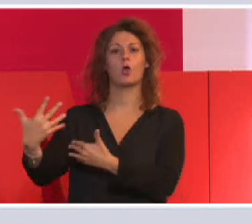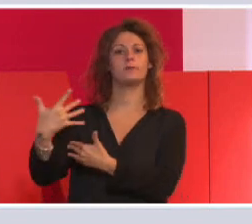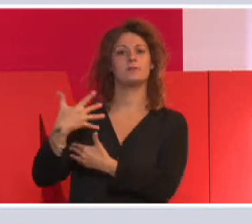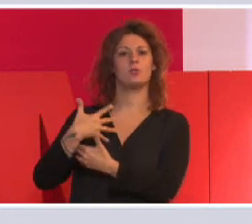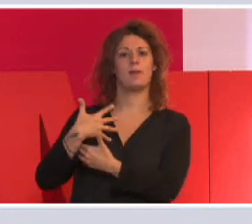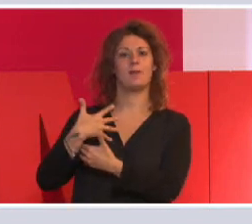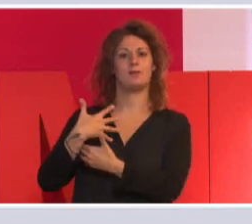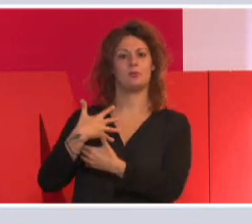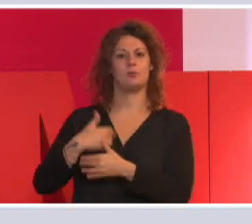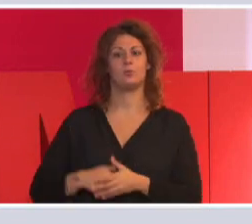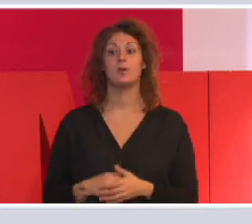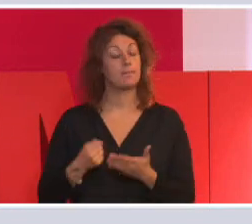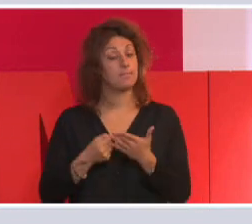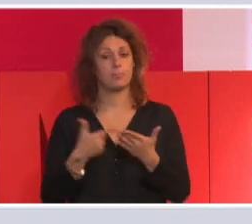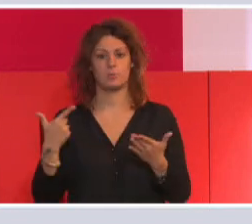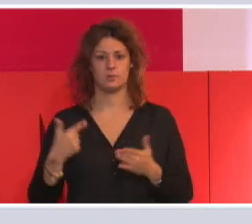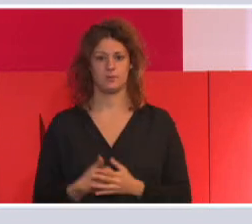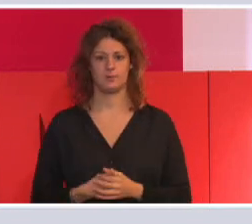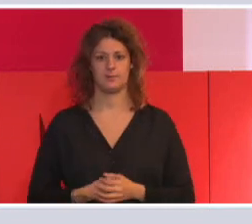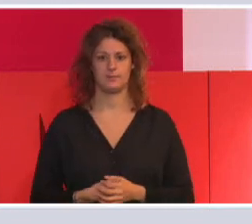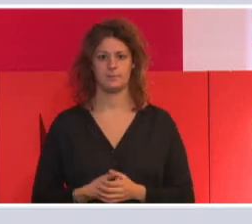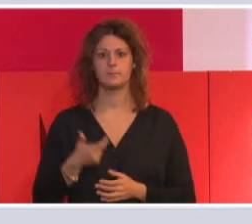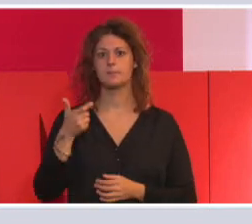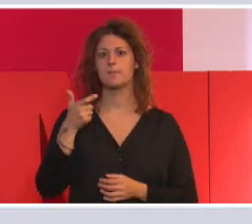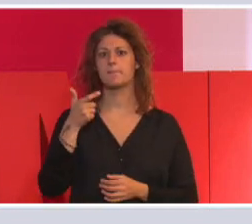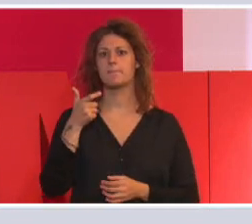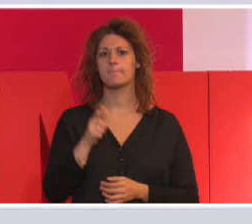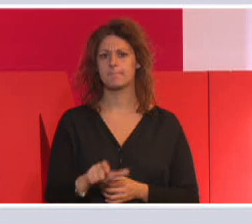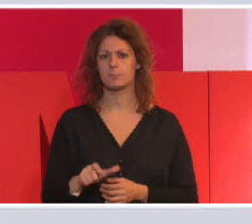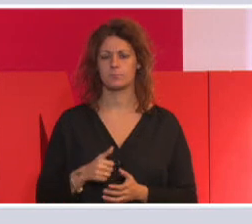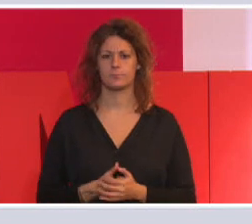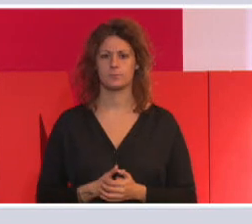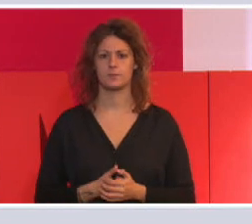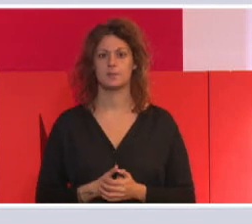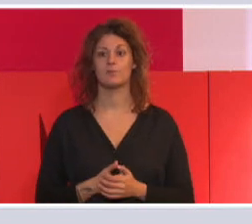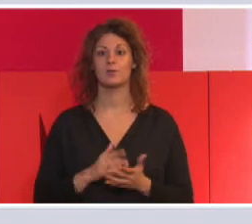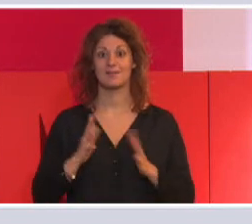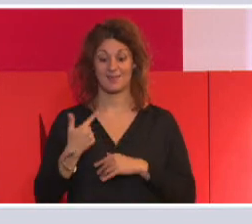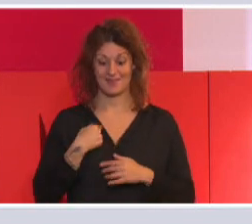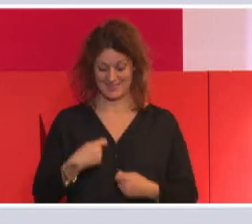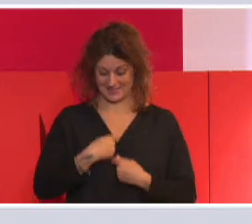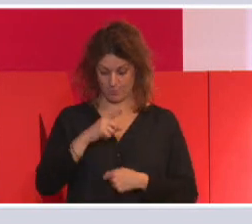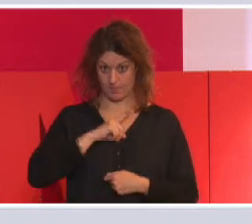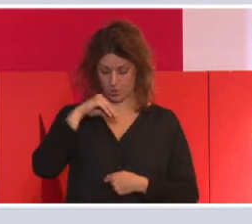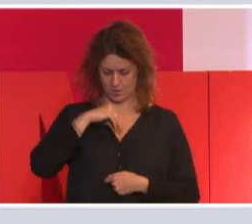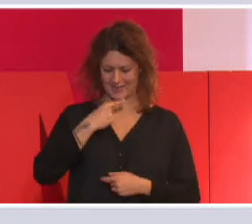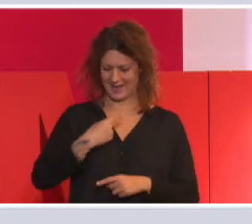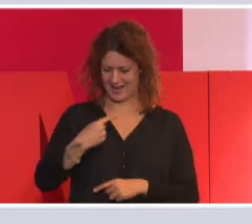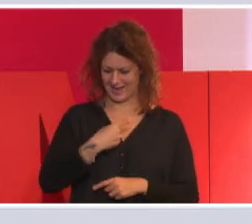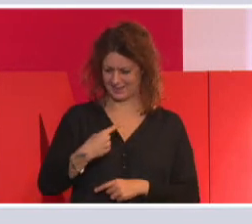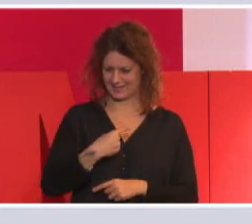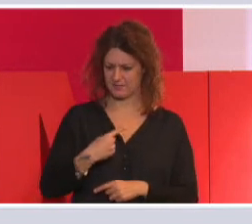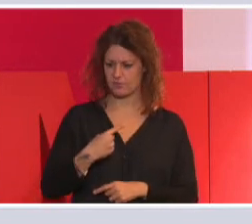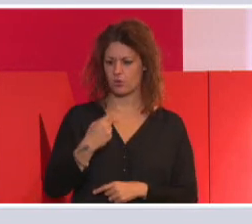fondamentale perché ci permette di rifuggire dallo stimolo negativo e anche da tutti gli altri stimoli che